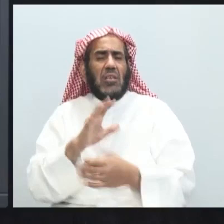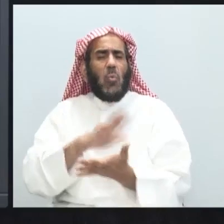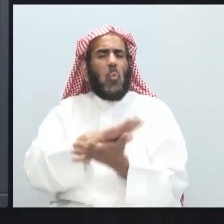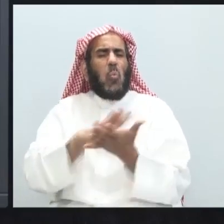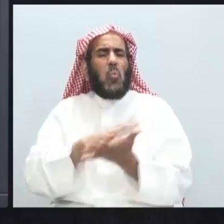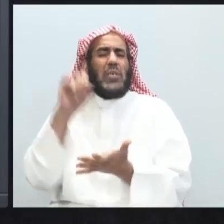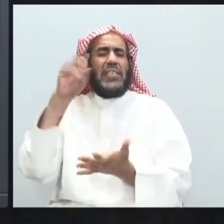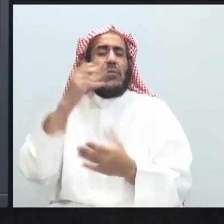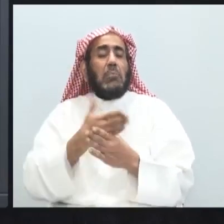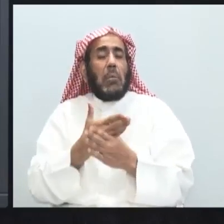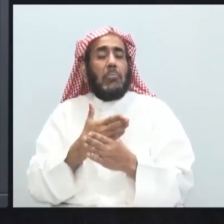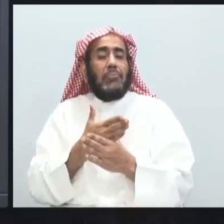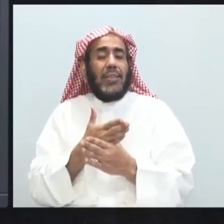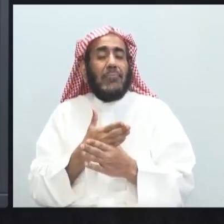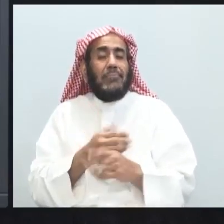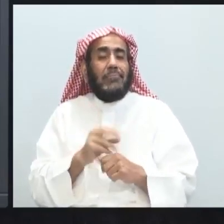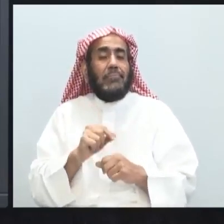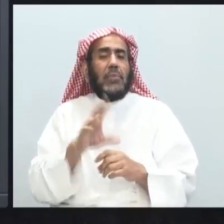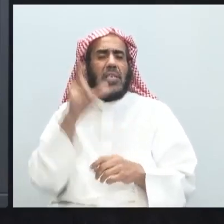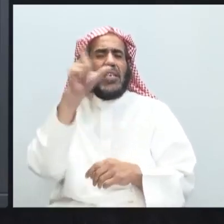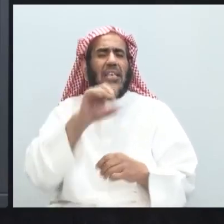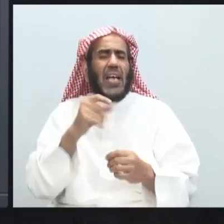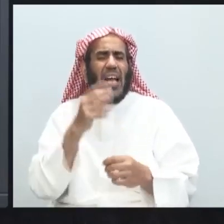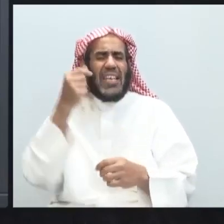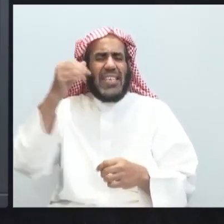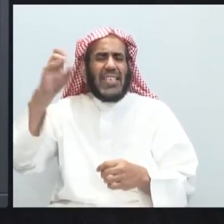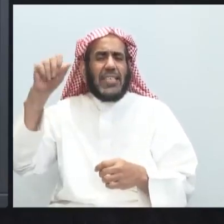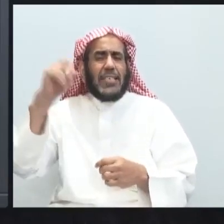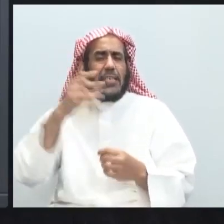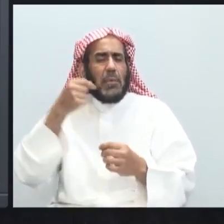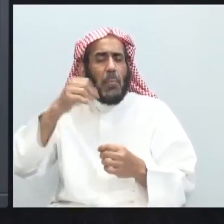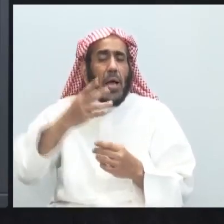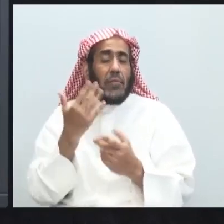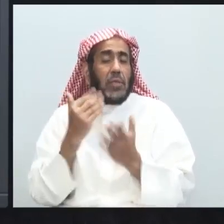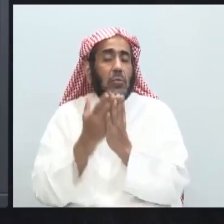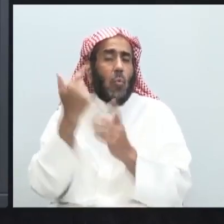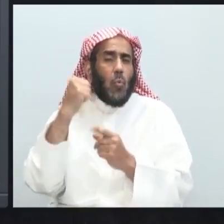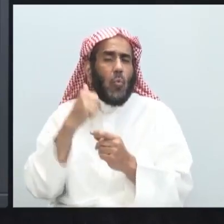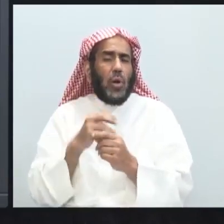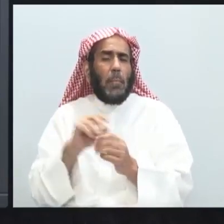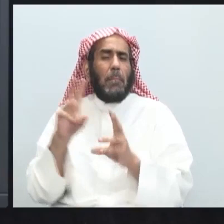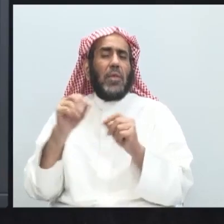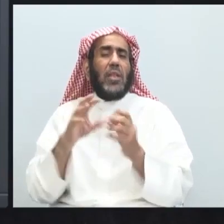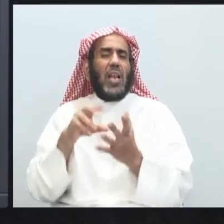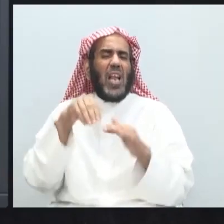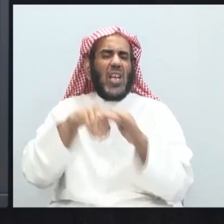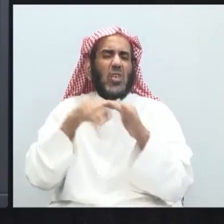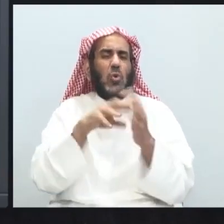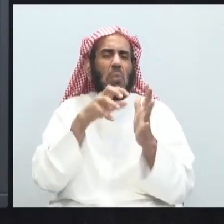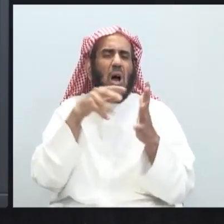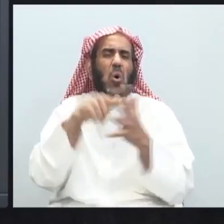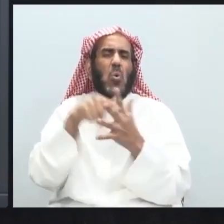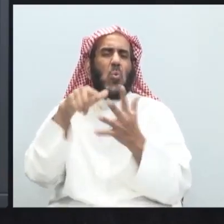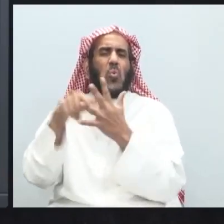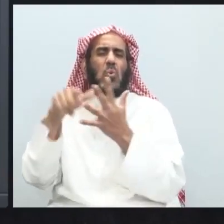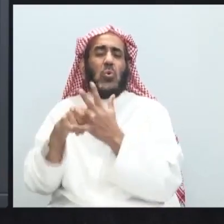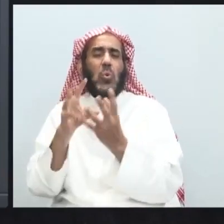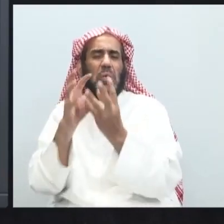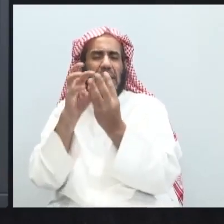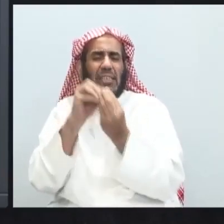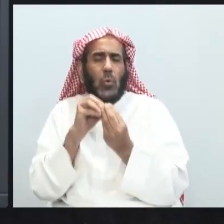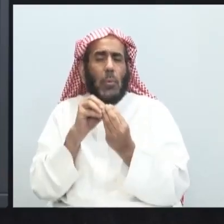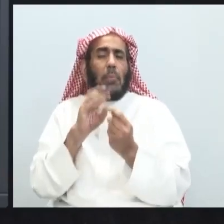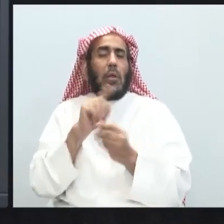يهضم السري لماذا الانزيمات ودرسناها في الدرس الماضي هناك مثل الجيوب او الشقوق تستوعب